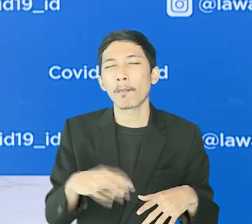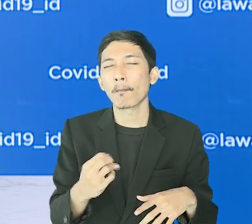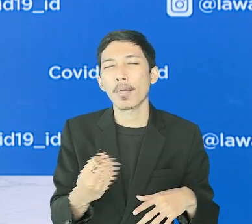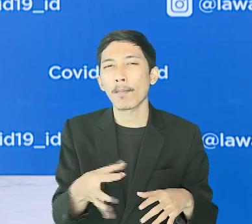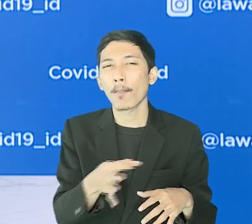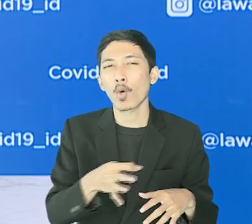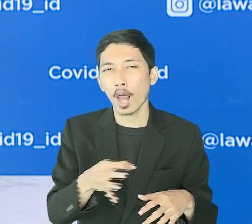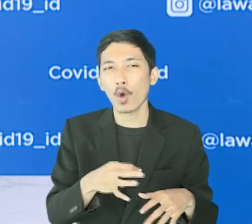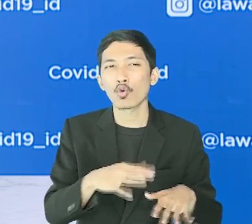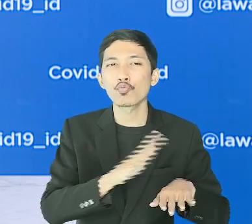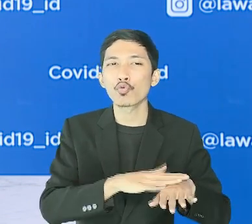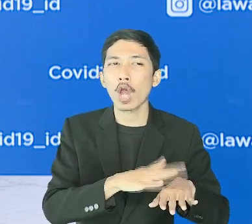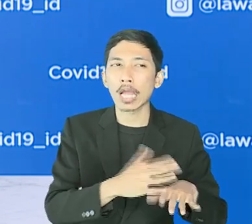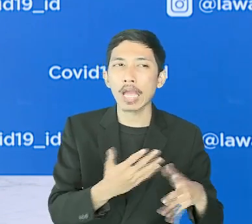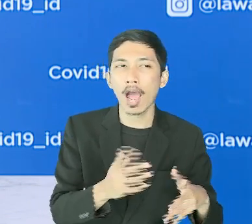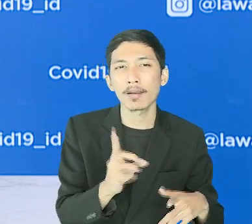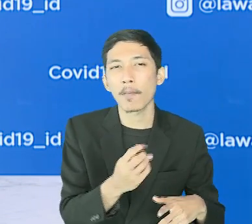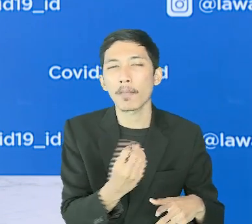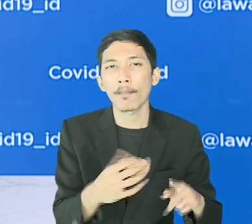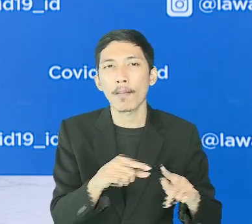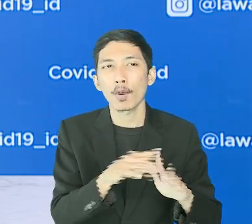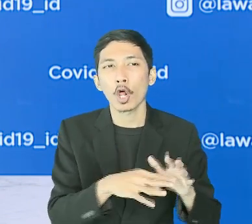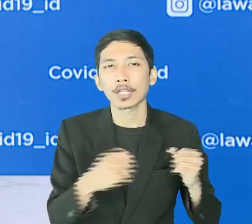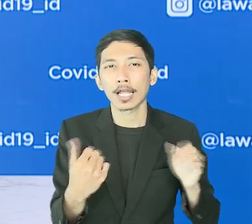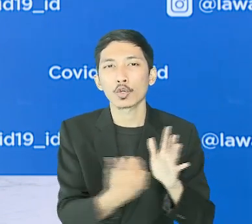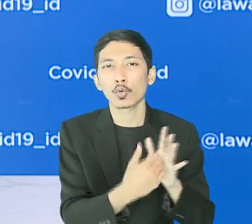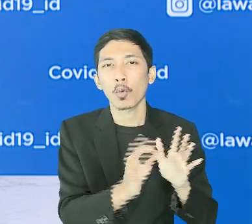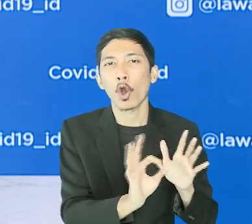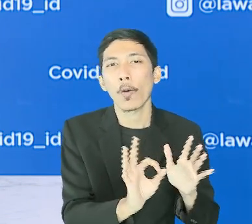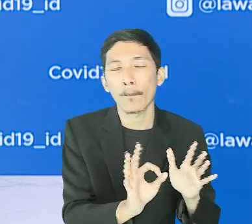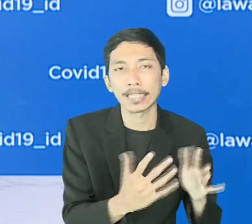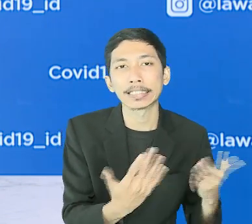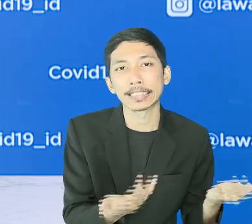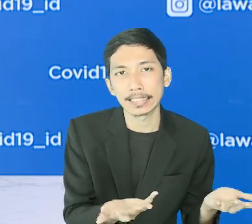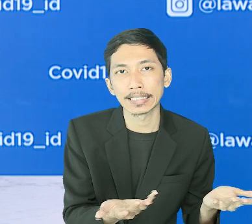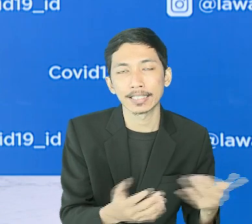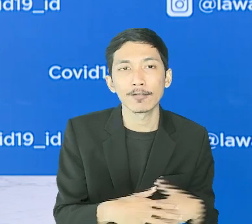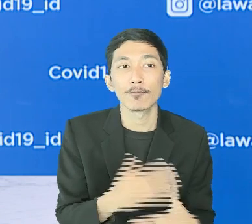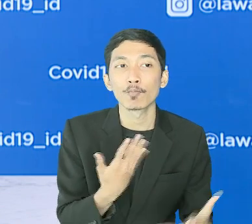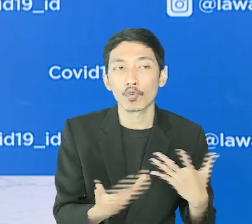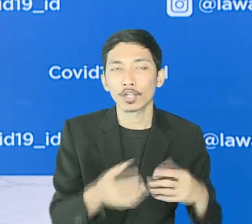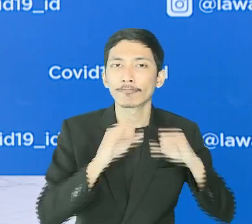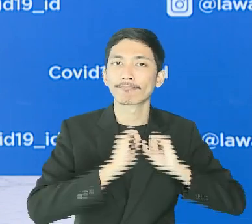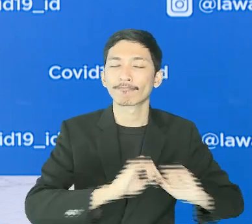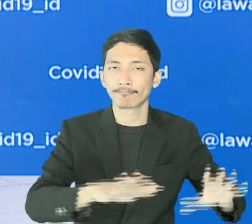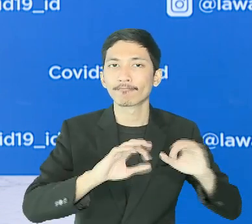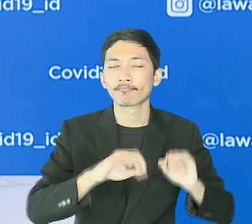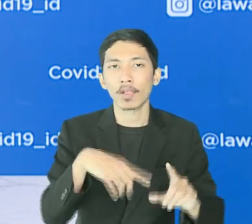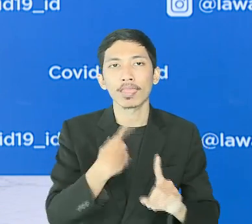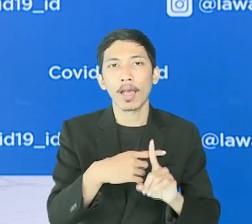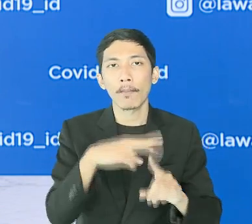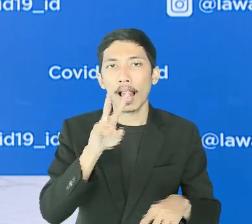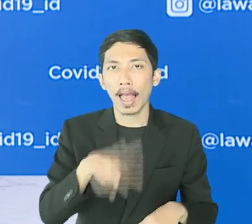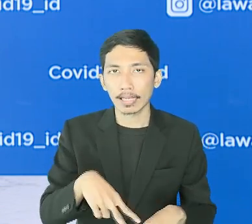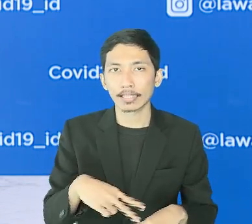pulaunya. Masyarakat dapat mengupdate kepatuhan protokol kesehatan di daerahnya masing-masing